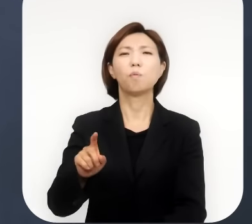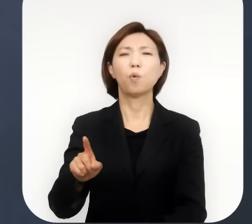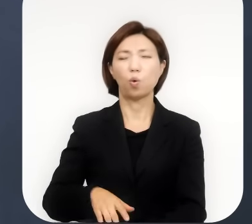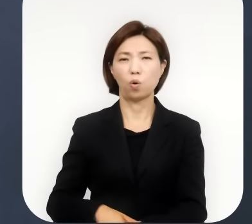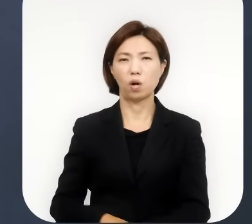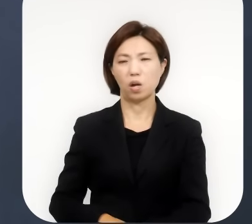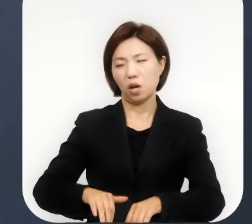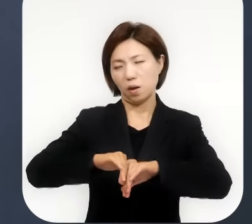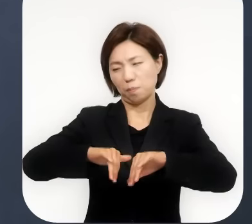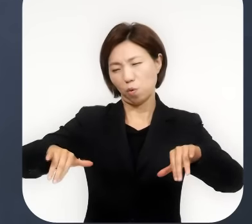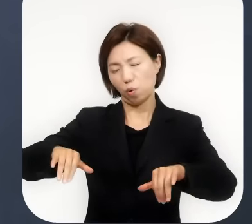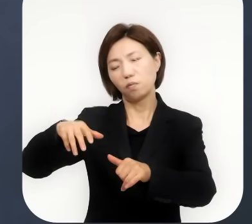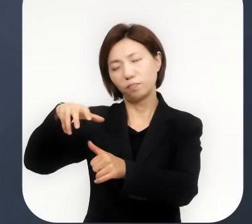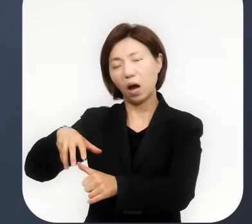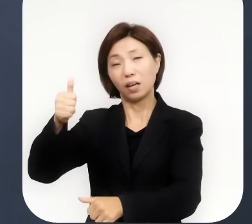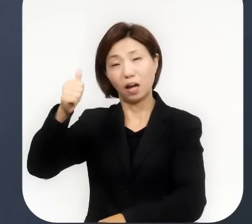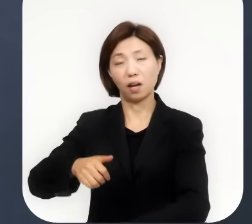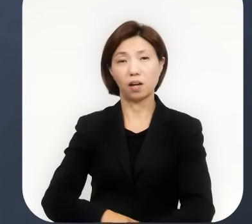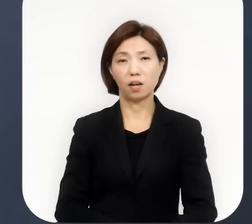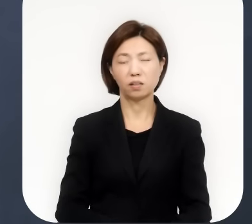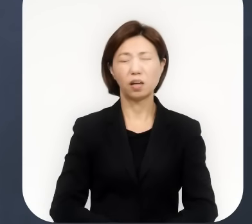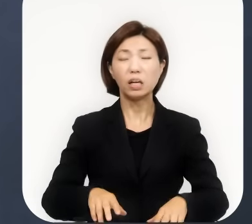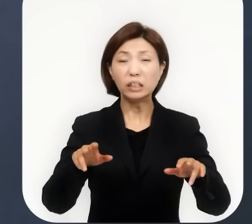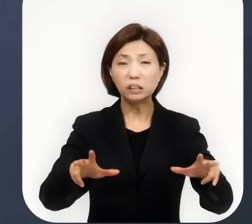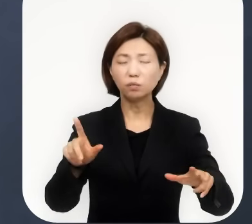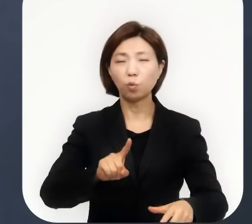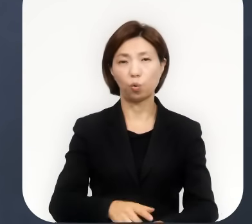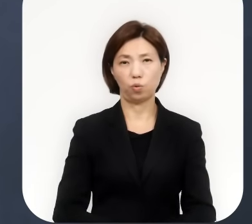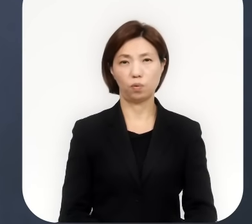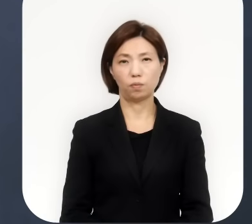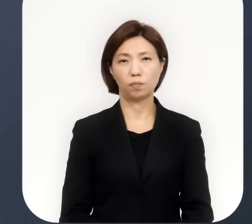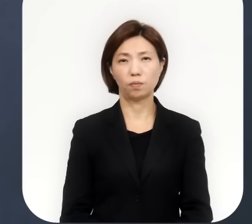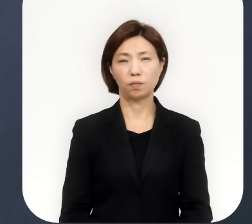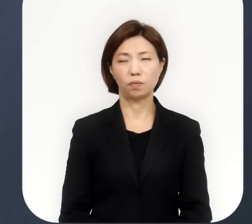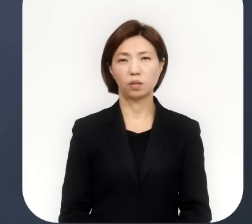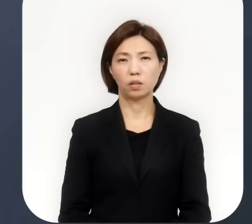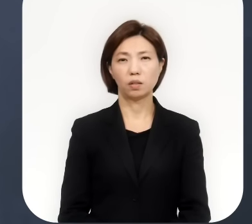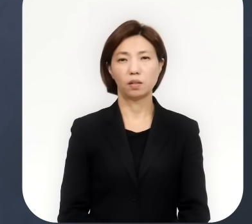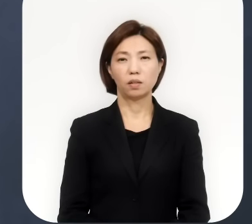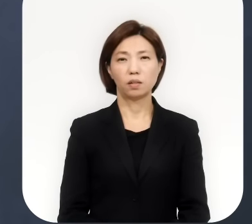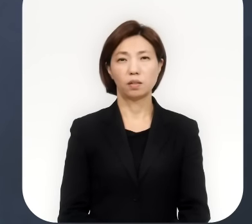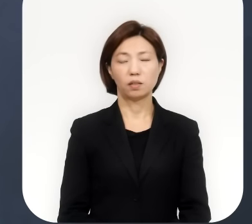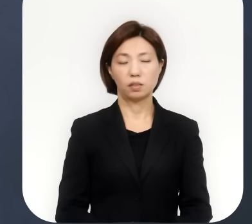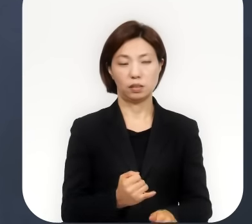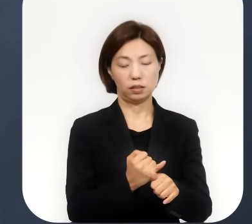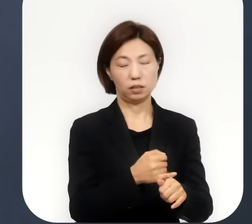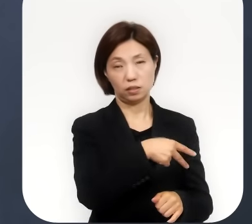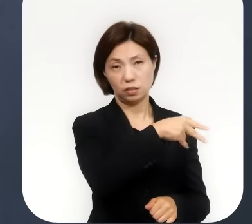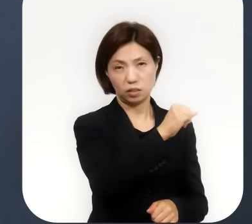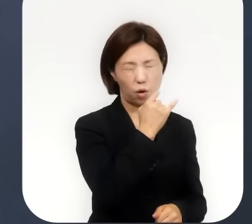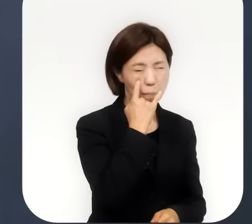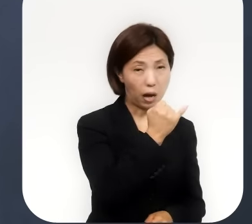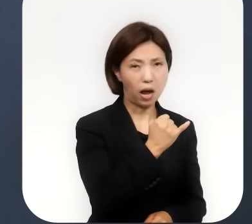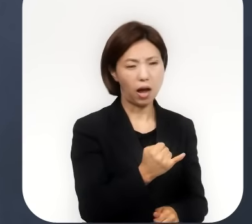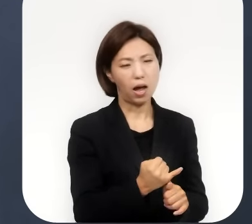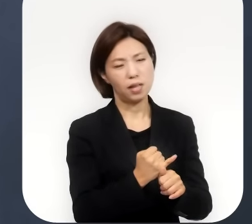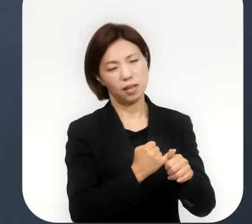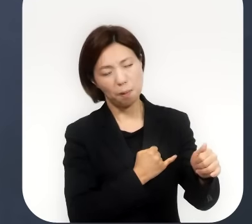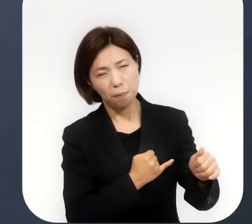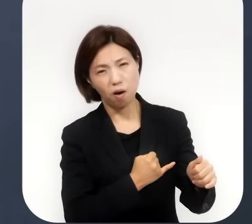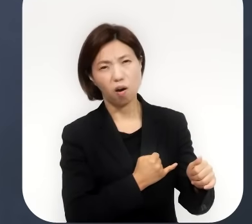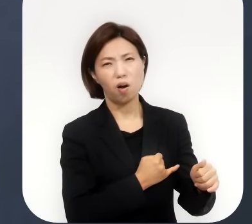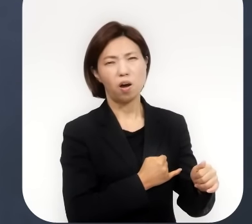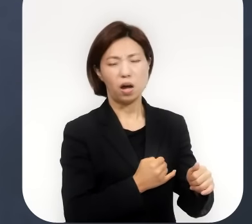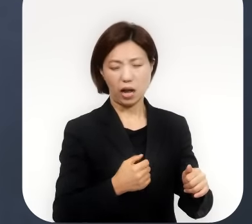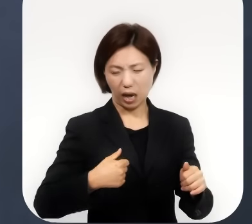그런 것처럼 자기가 지금은 그 시어머니 뭐 남편이니 아들이니